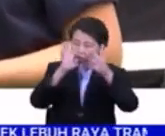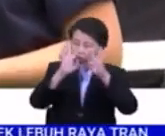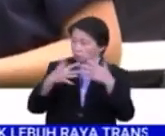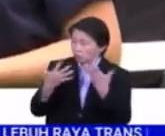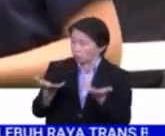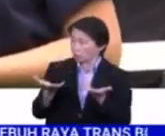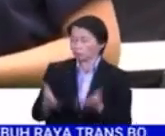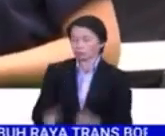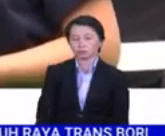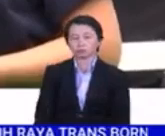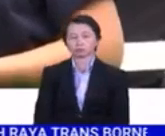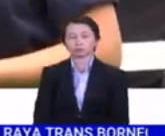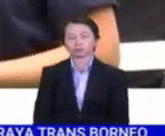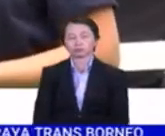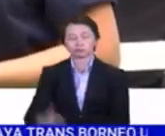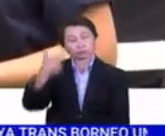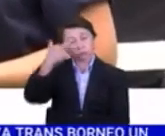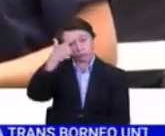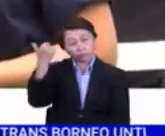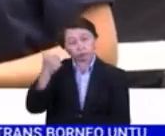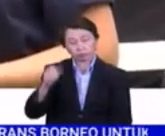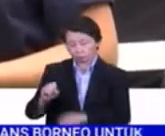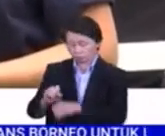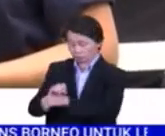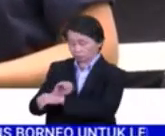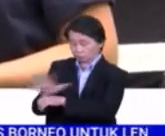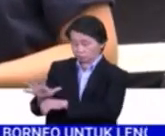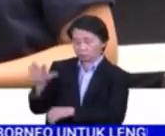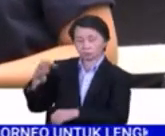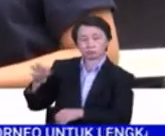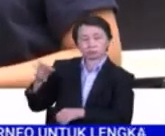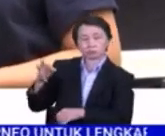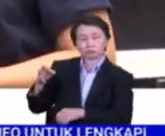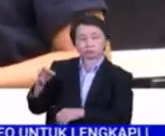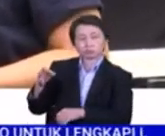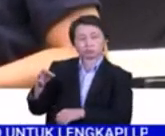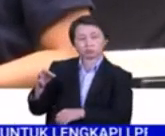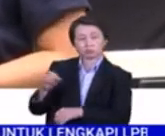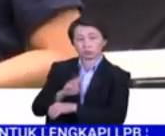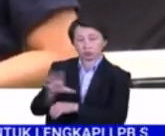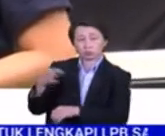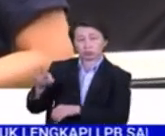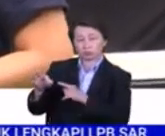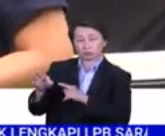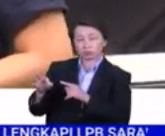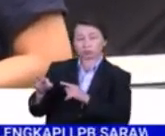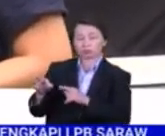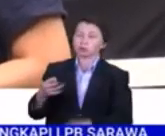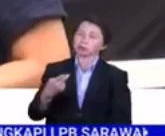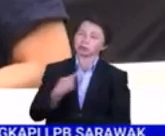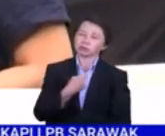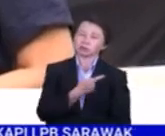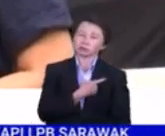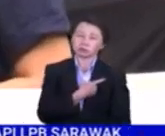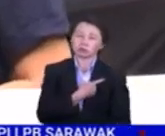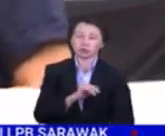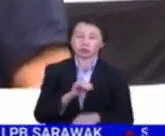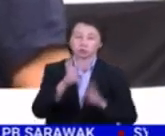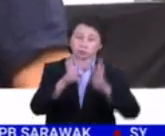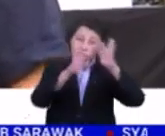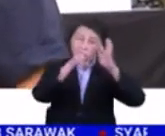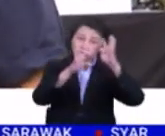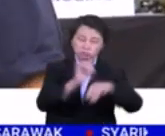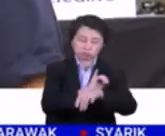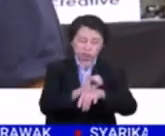Okey. Disebabkan pandemik pada pandemik COVID, kami industri kreatif